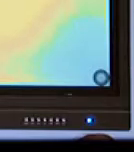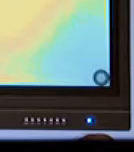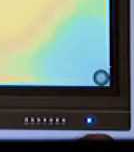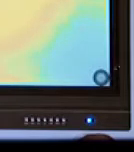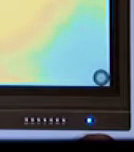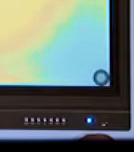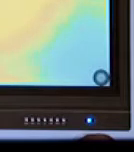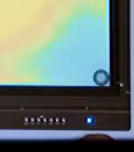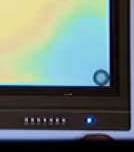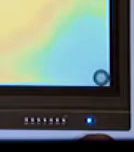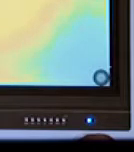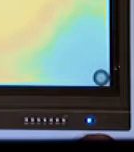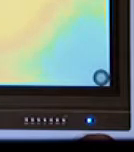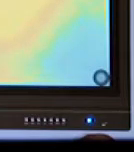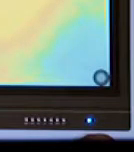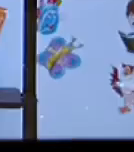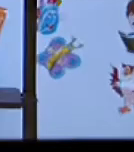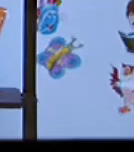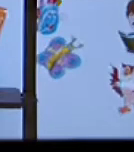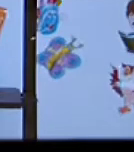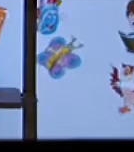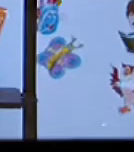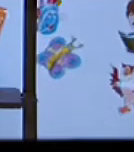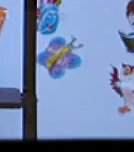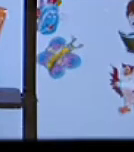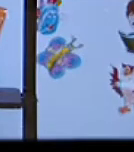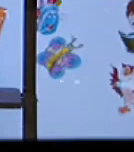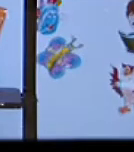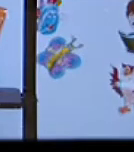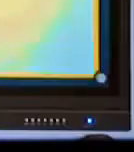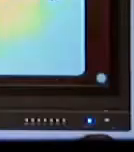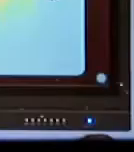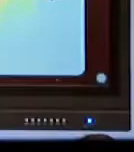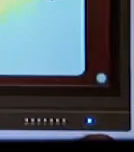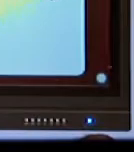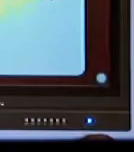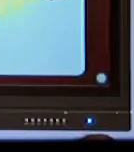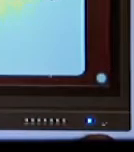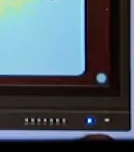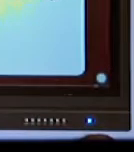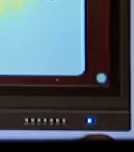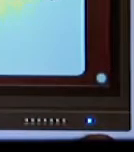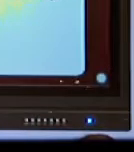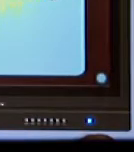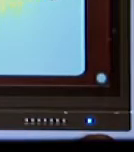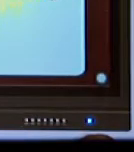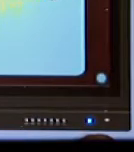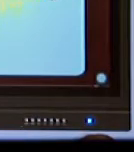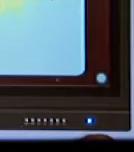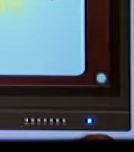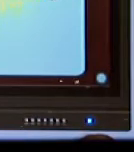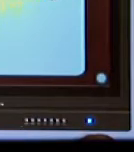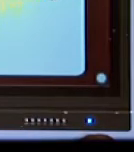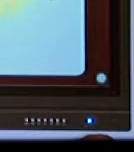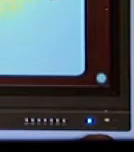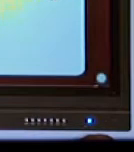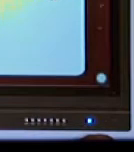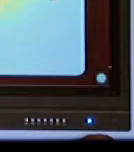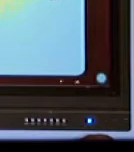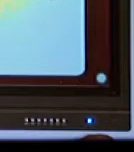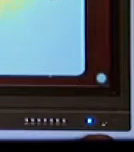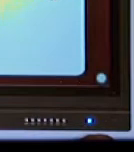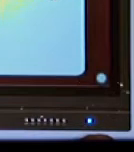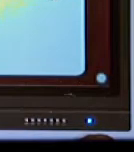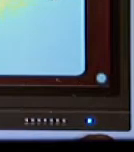At 5:30. В половине шестого. The present continuous tense. We use the present continuous to